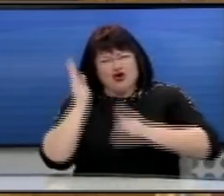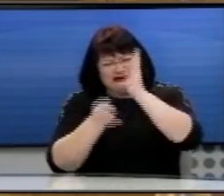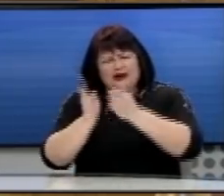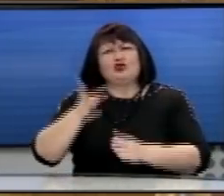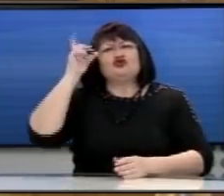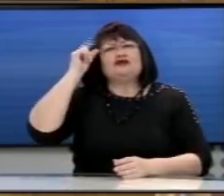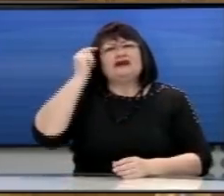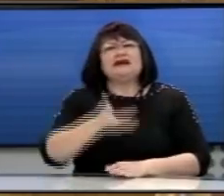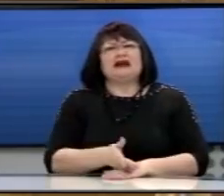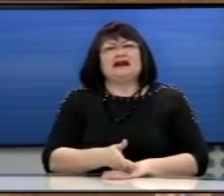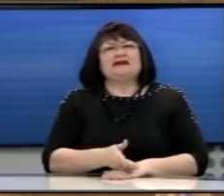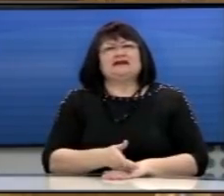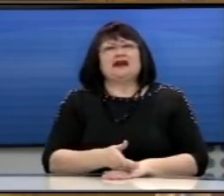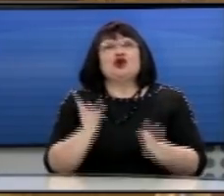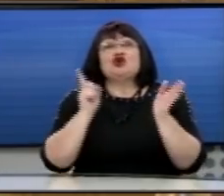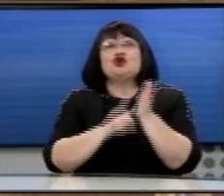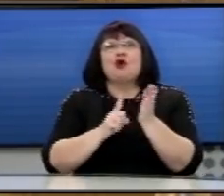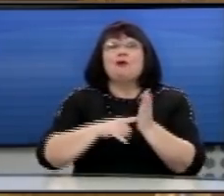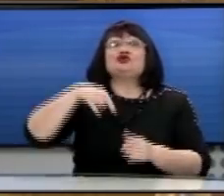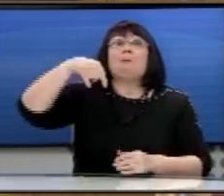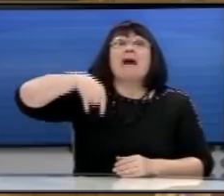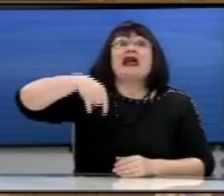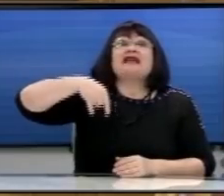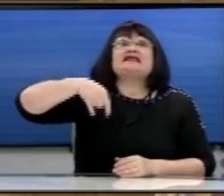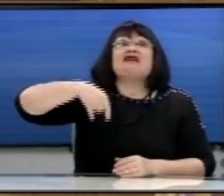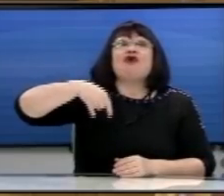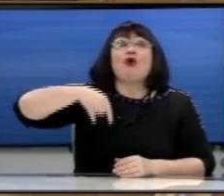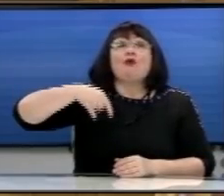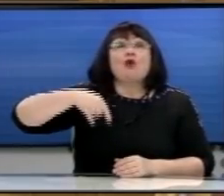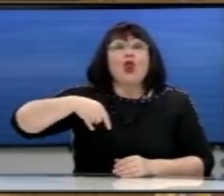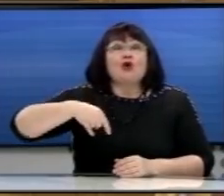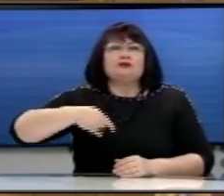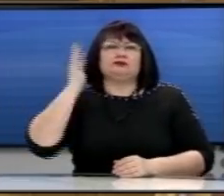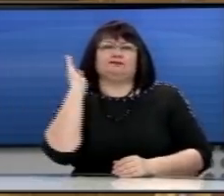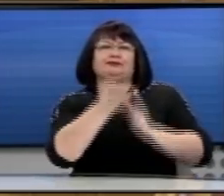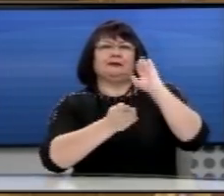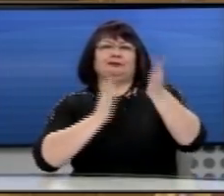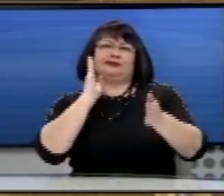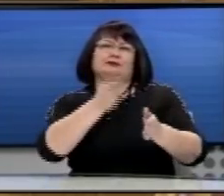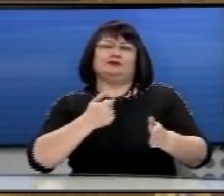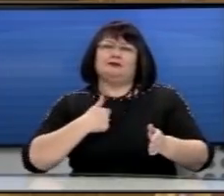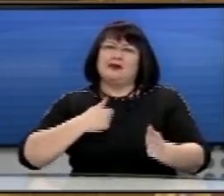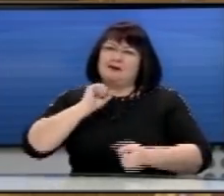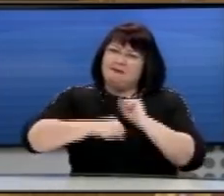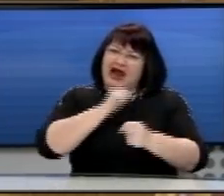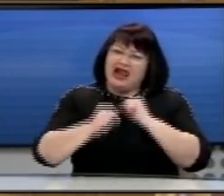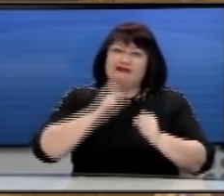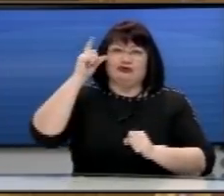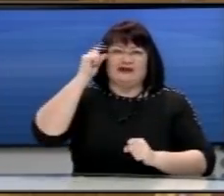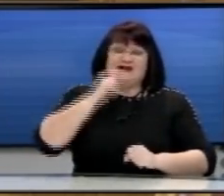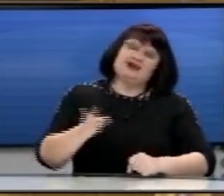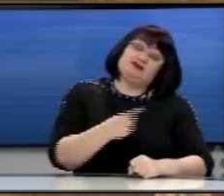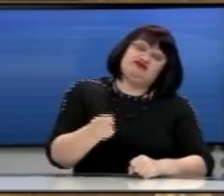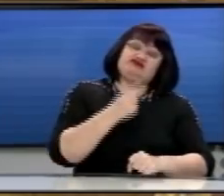πόρισμα Παρασκευόπουλου που έβαλε τις βάσεις για την ποινικοποίηση των μορφών πάλης που επιλέγουν οι